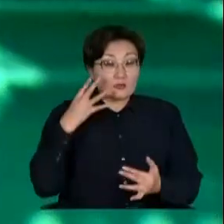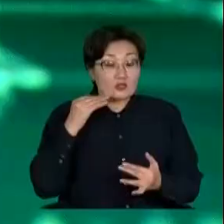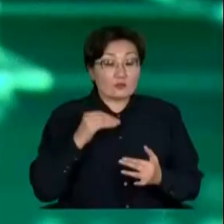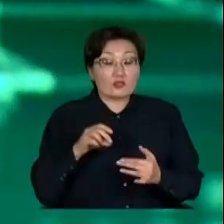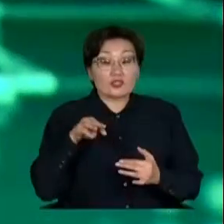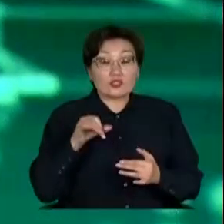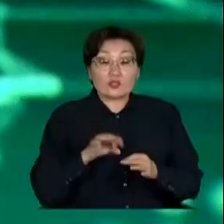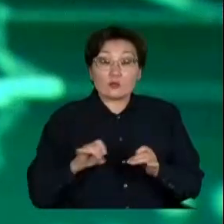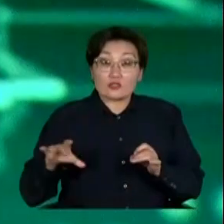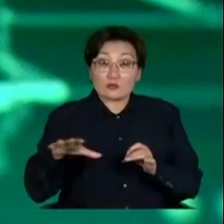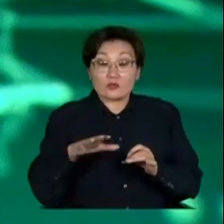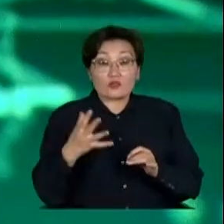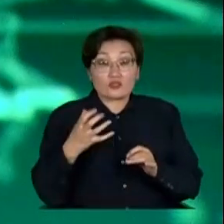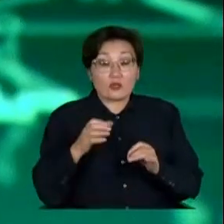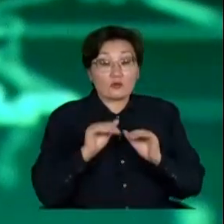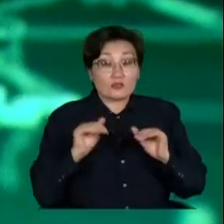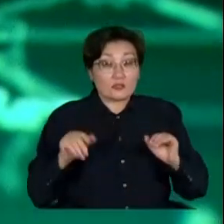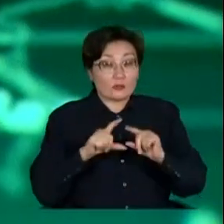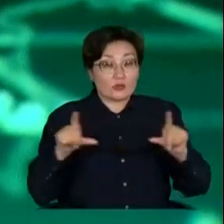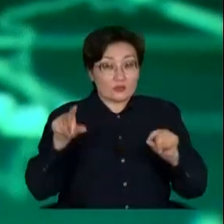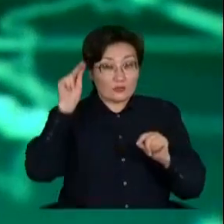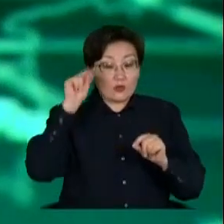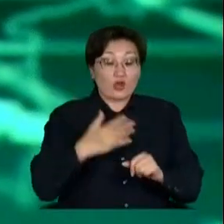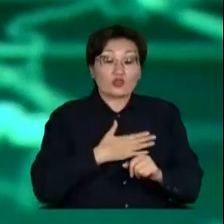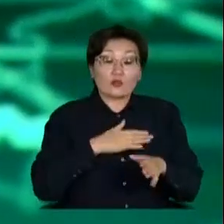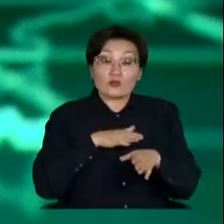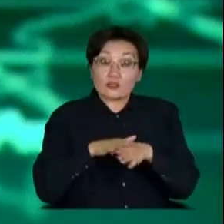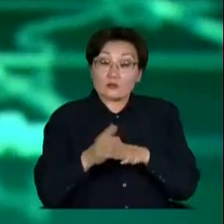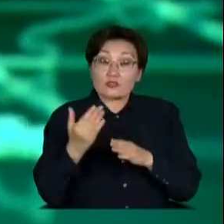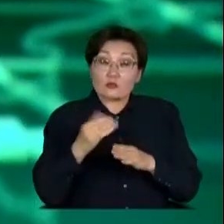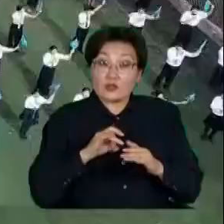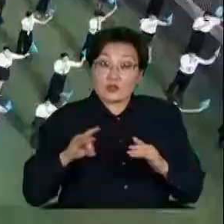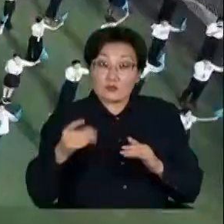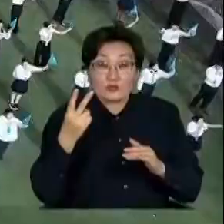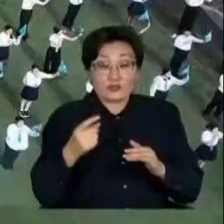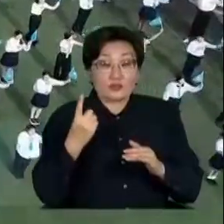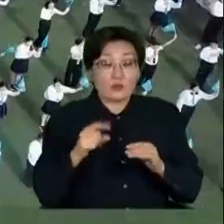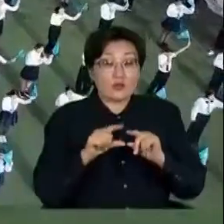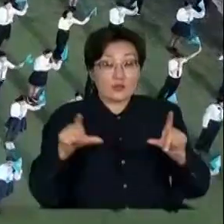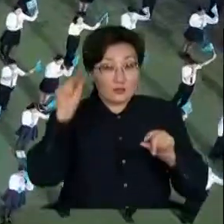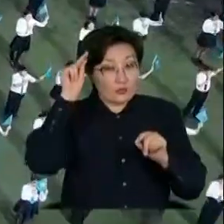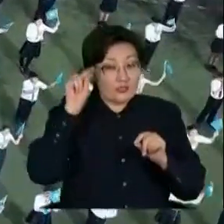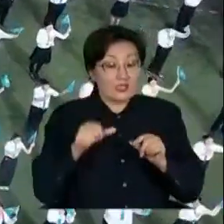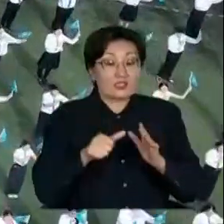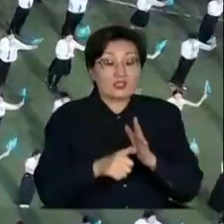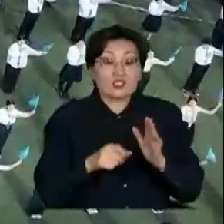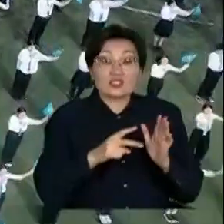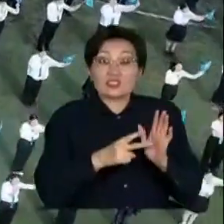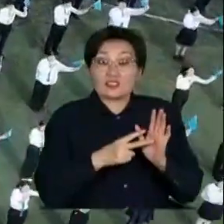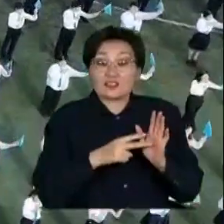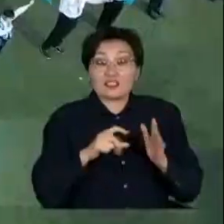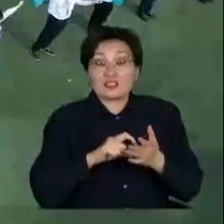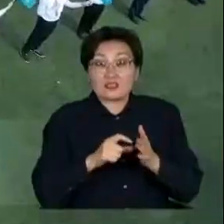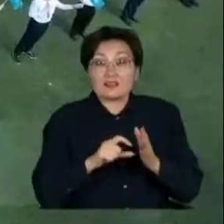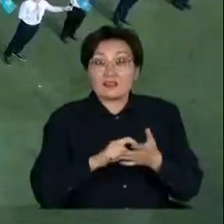Алматының Жетісу ауданында 500 оқушы мемлекеттік әнұранды орындады. Олар аудандағы 21 мектептің 6-7 сынып